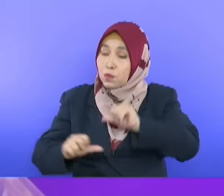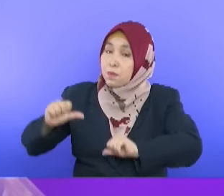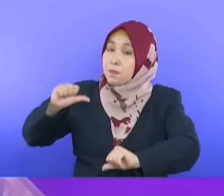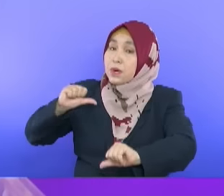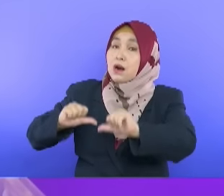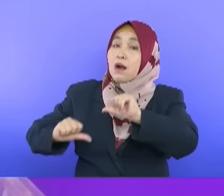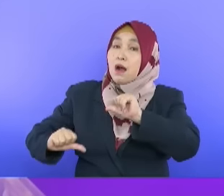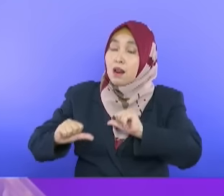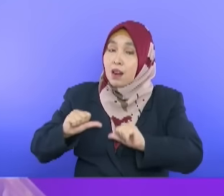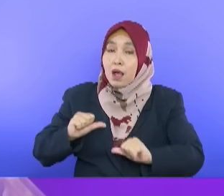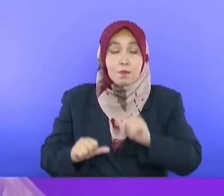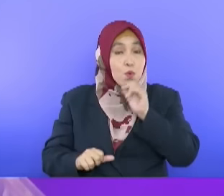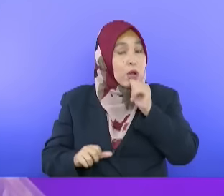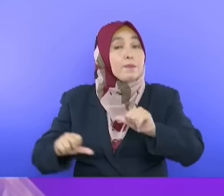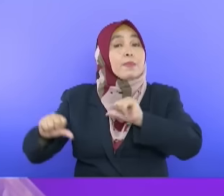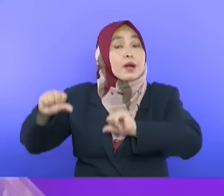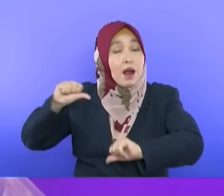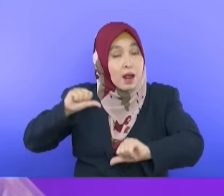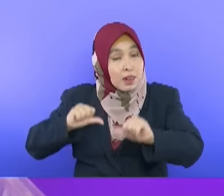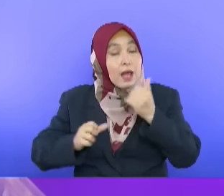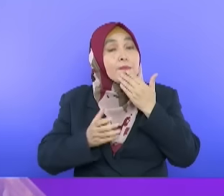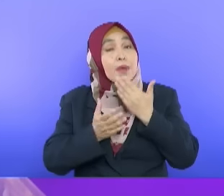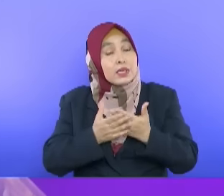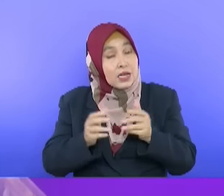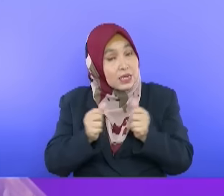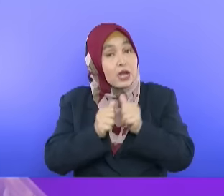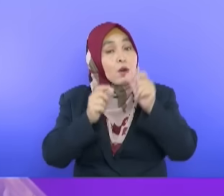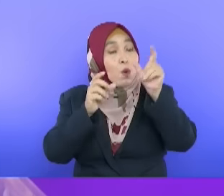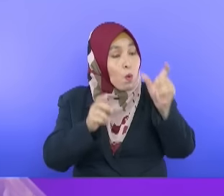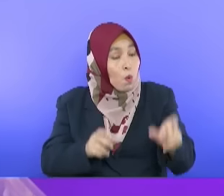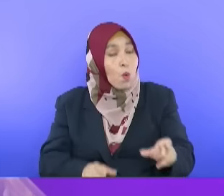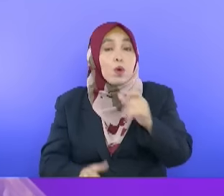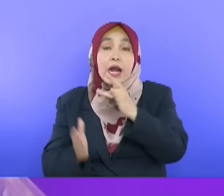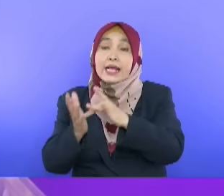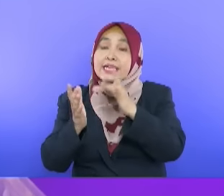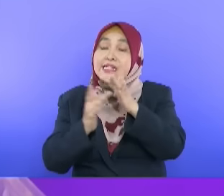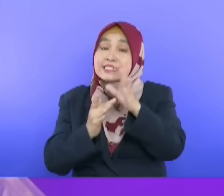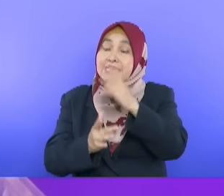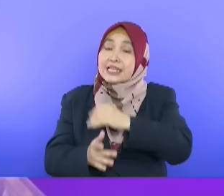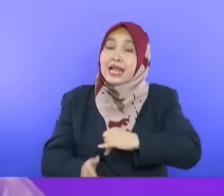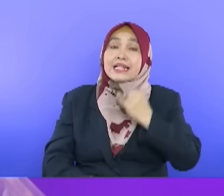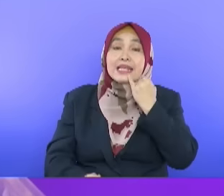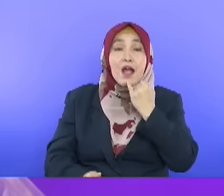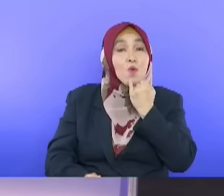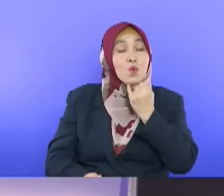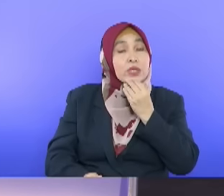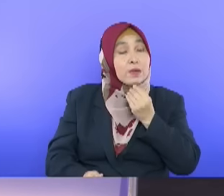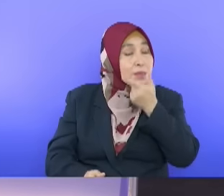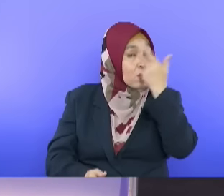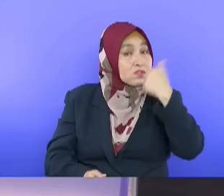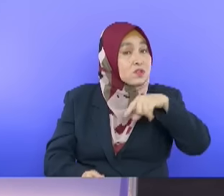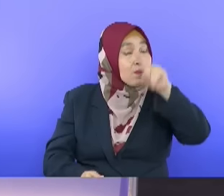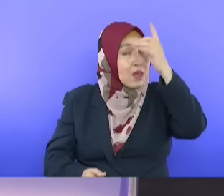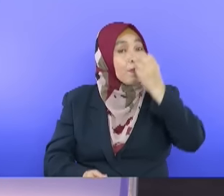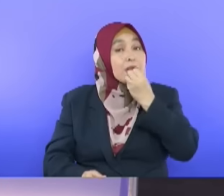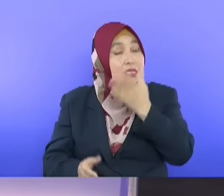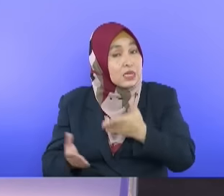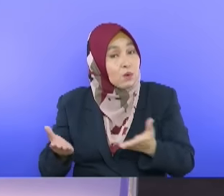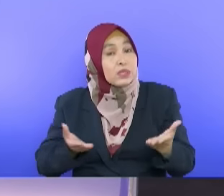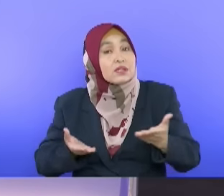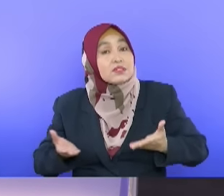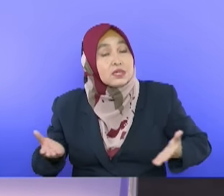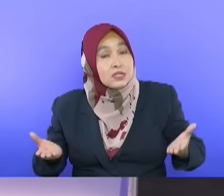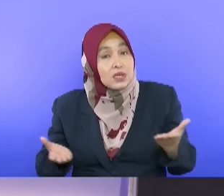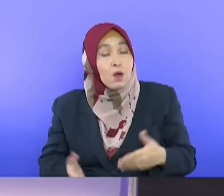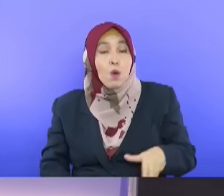ya bukan berhujah berakhlak baik adalah dengan orang Kristen dan orang Yahudi karena menyatakan di sini dan waspahu